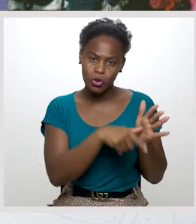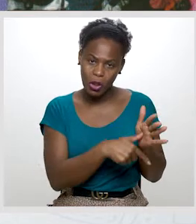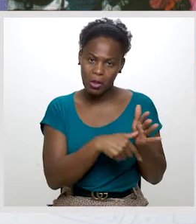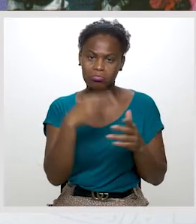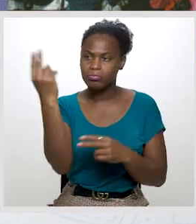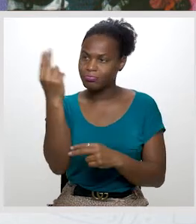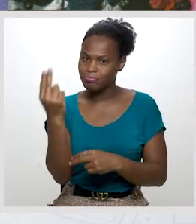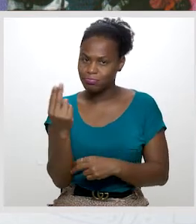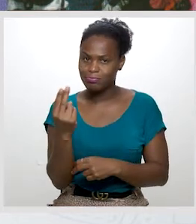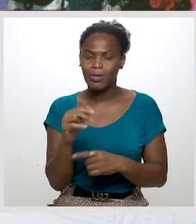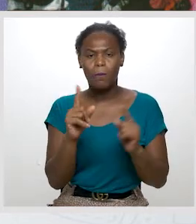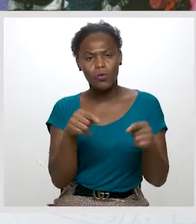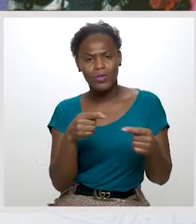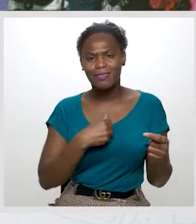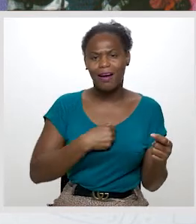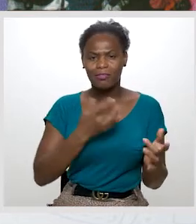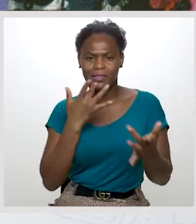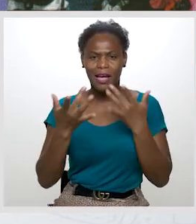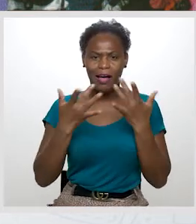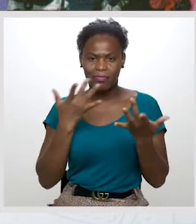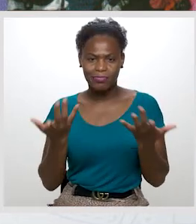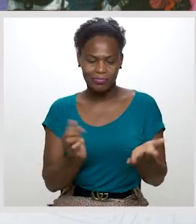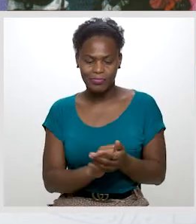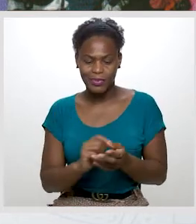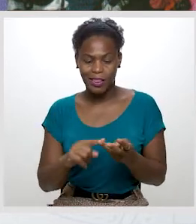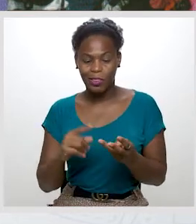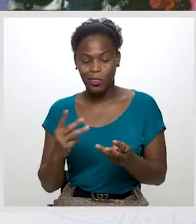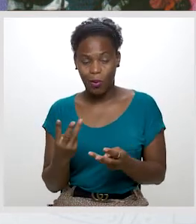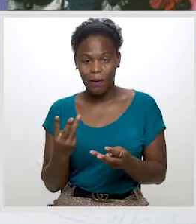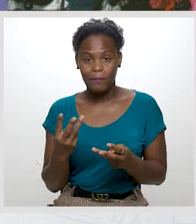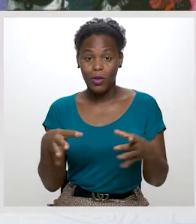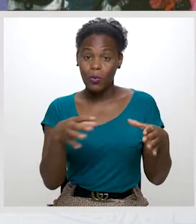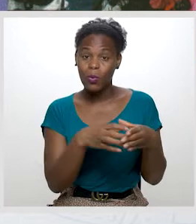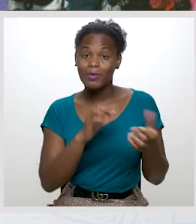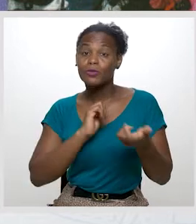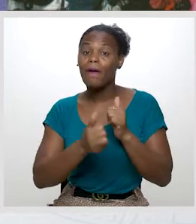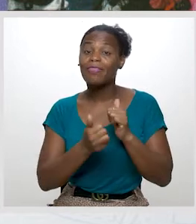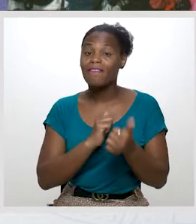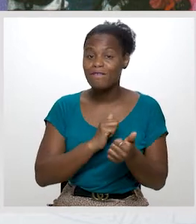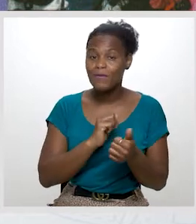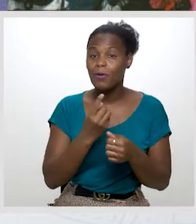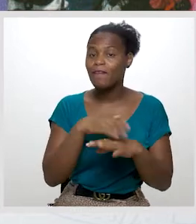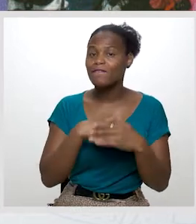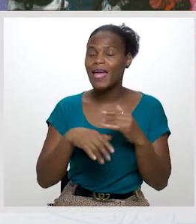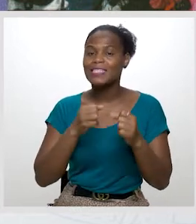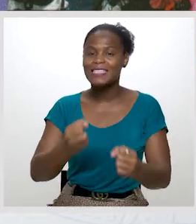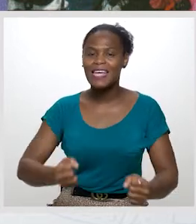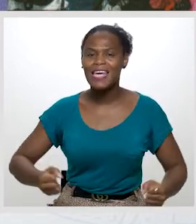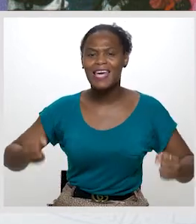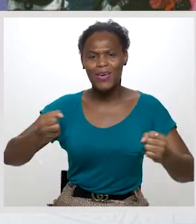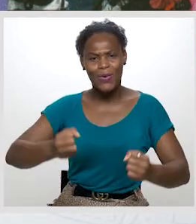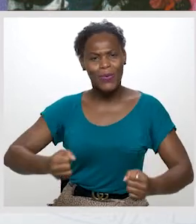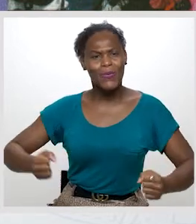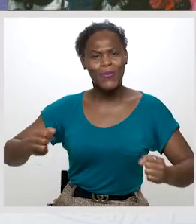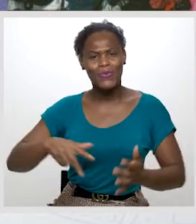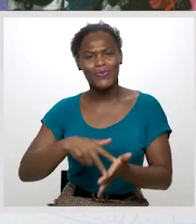pour réaliser un projet artistique, musique, danse, théâtre. Et 3. La classe sportive pour